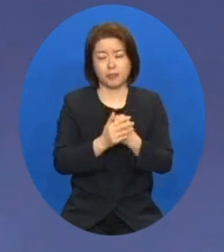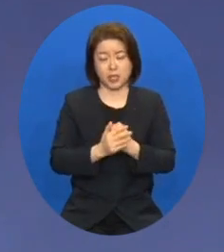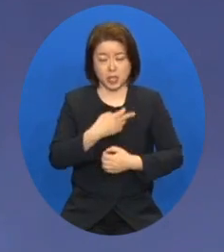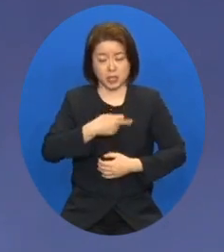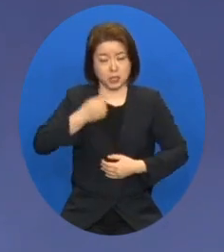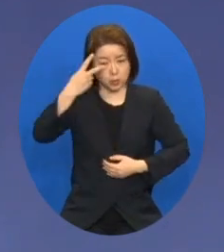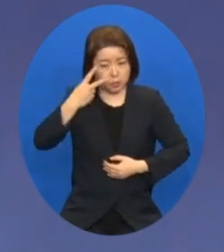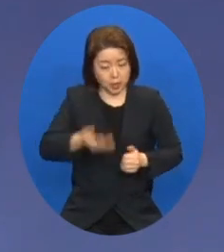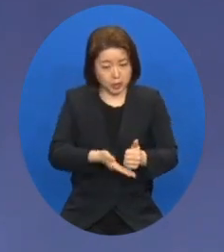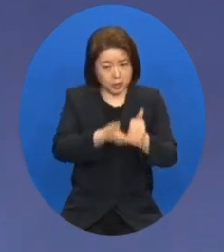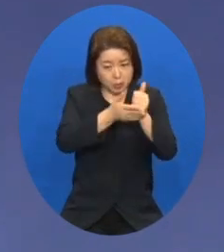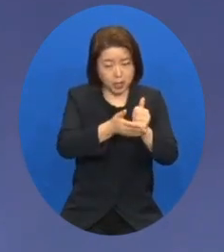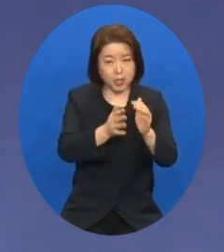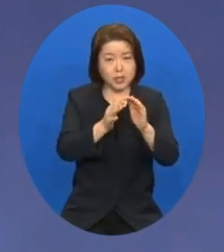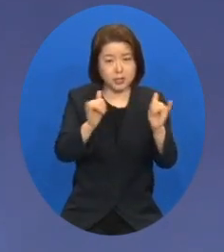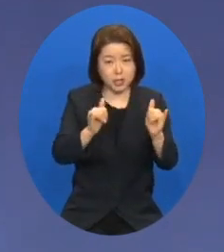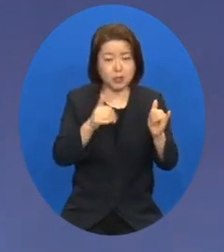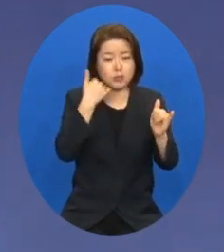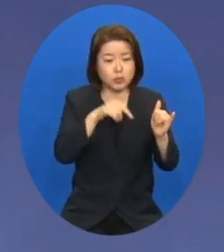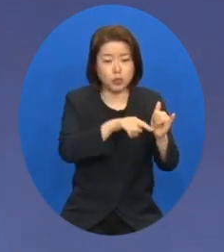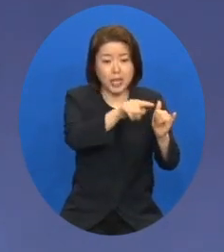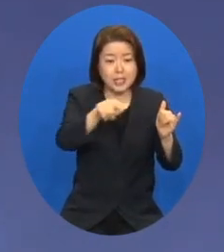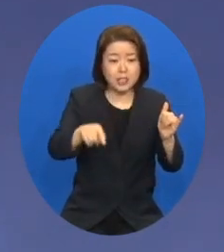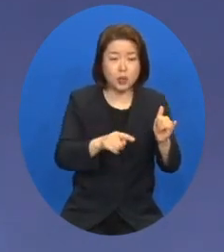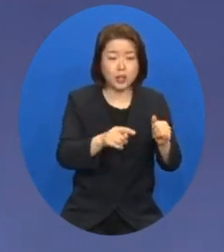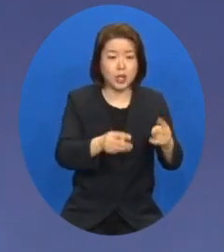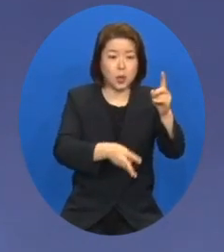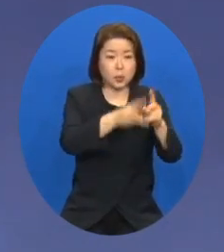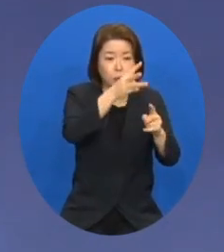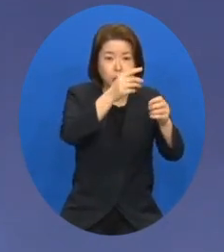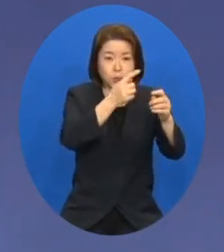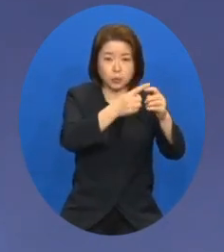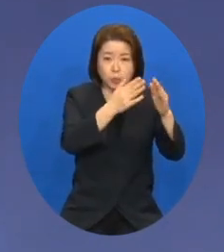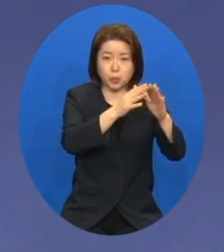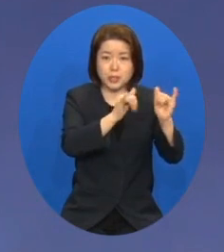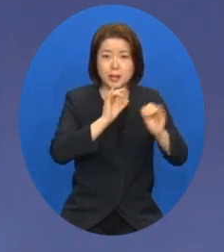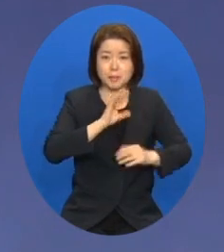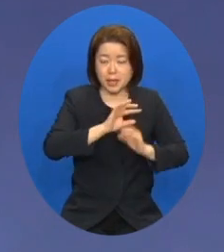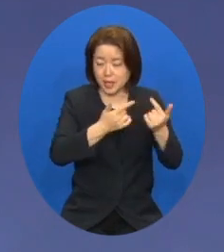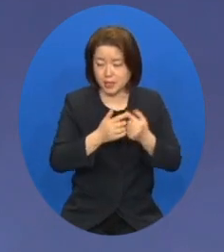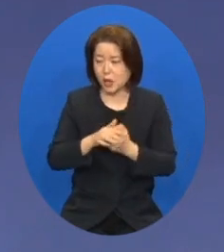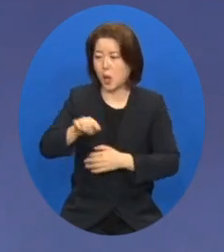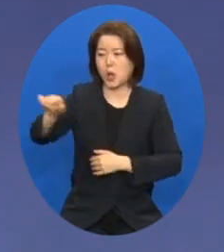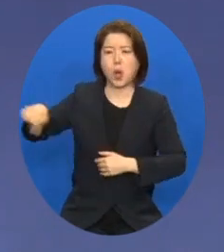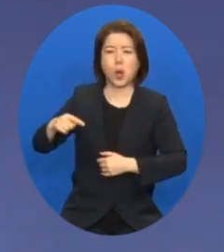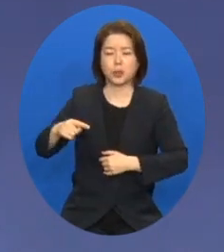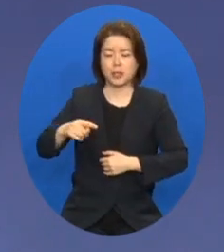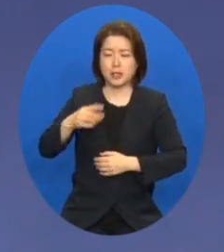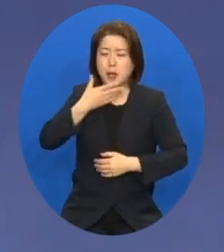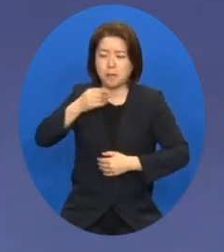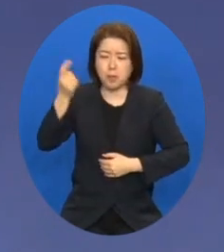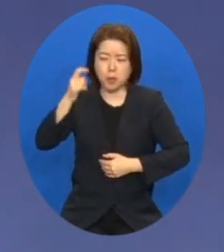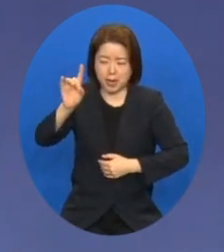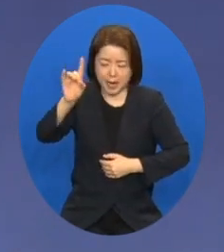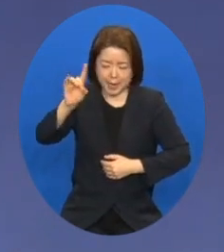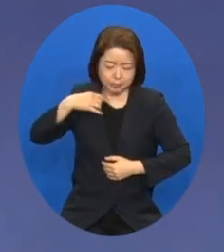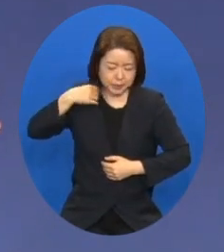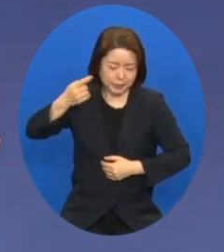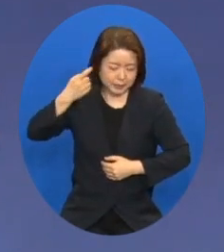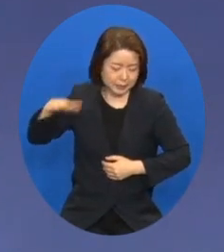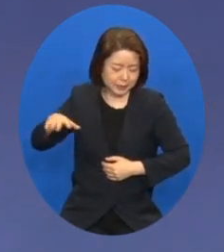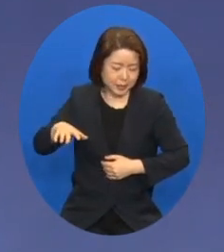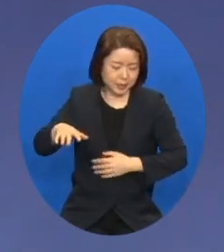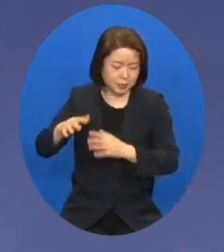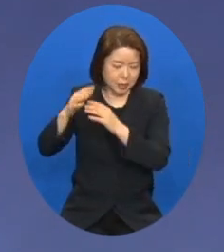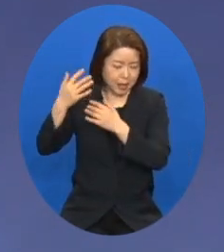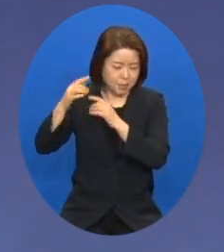섬겨야 될 사람은 고린도 교인들 만이 아니었습니다 아직까지 복음을 한번도 들어보지 못한 사람들이 너무나